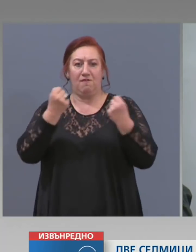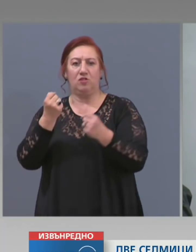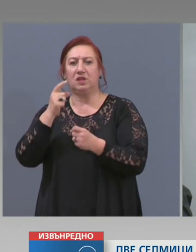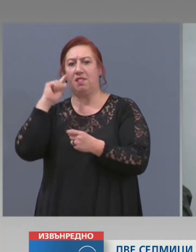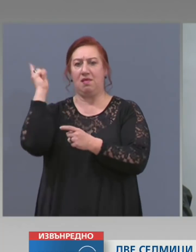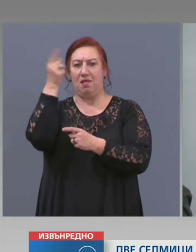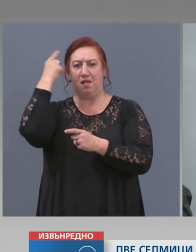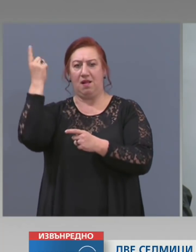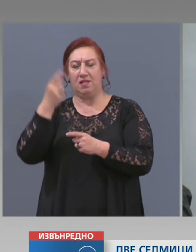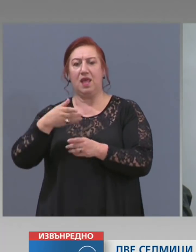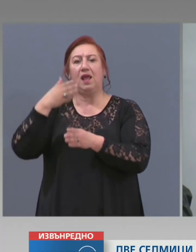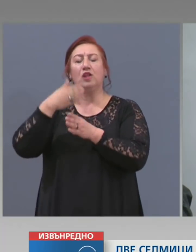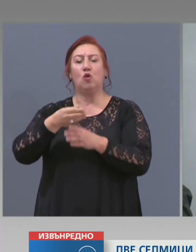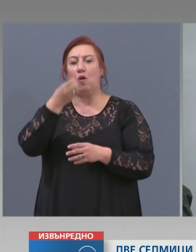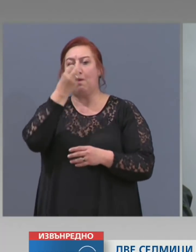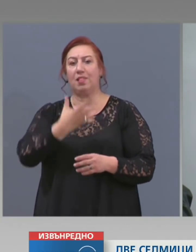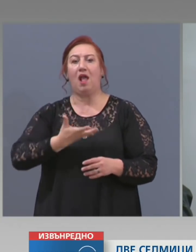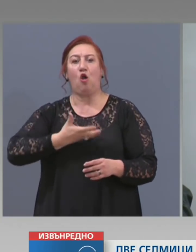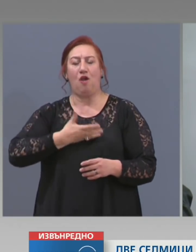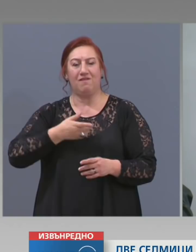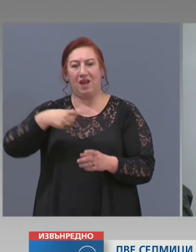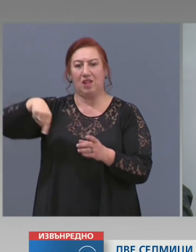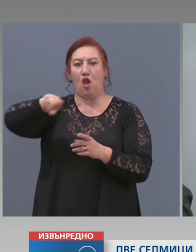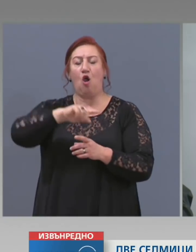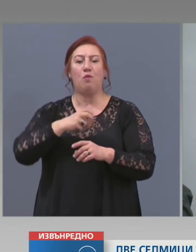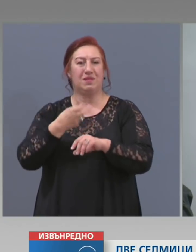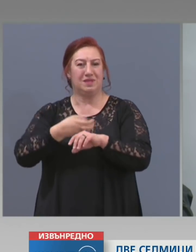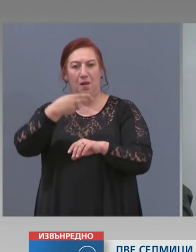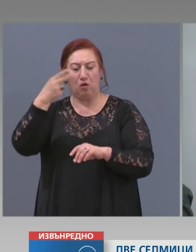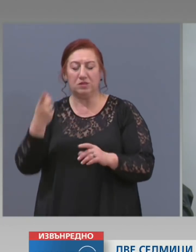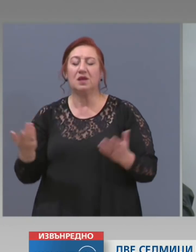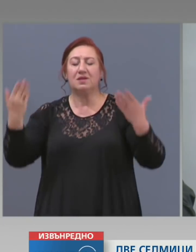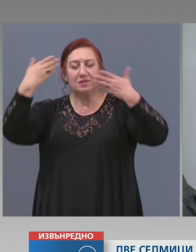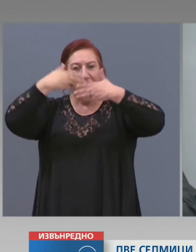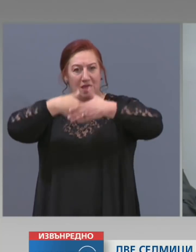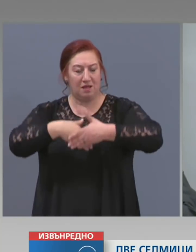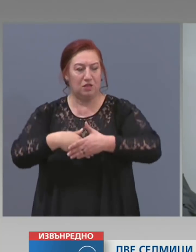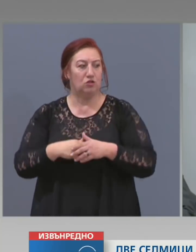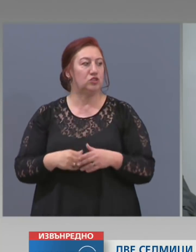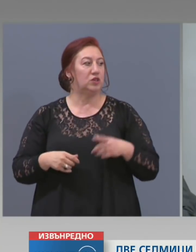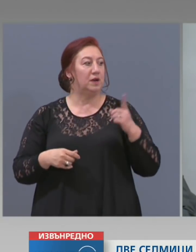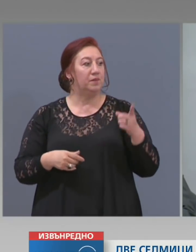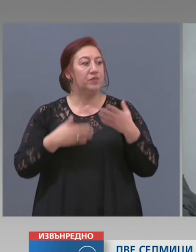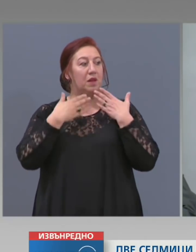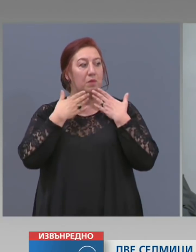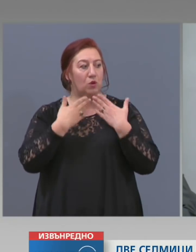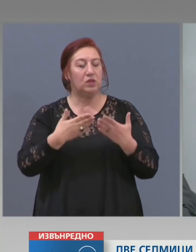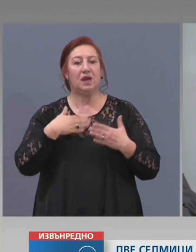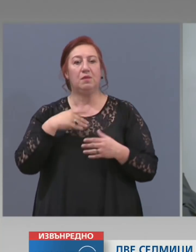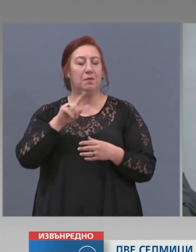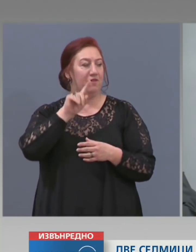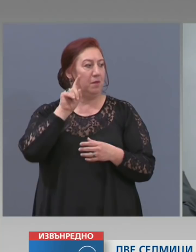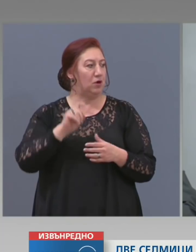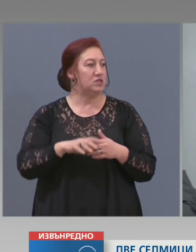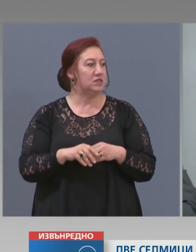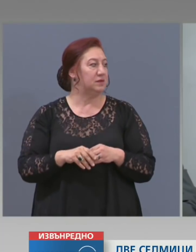най-вече областната болница Благоевград, за да получи цялата необходима помощ. Генерал Мутафчийски и вице-премиер Дончев, моля ви, въведете ред да не